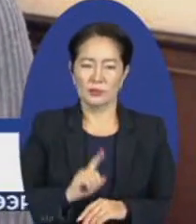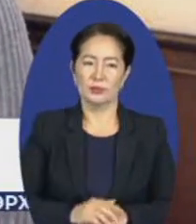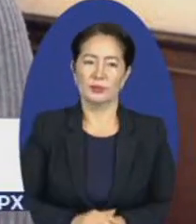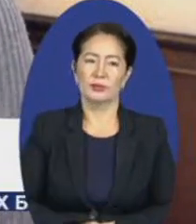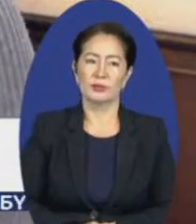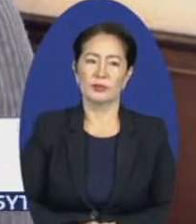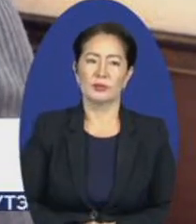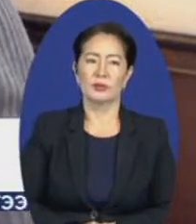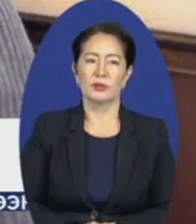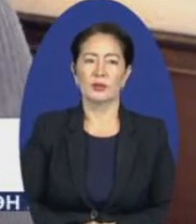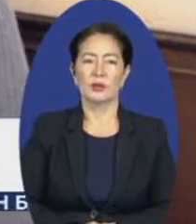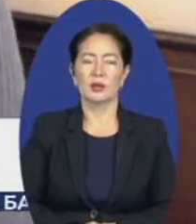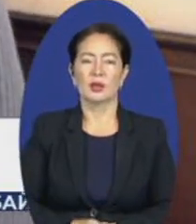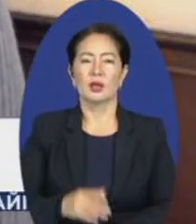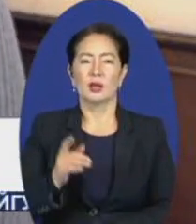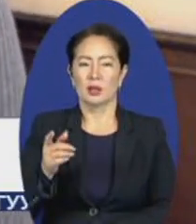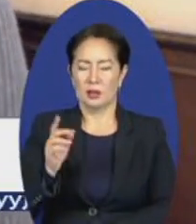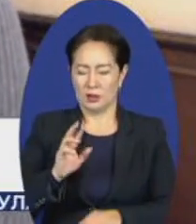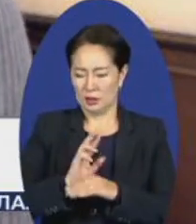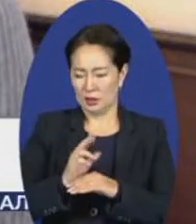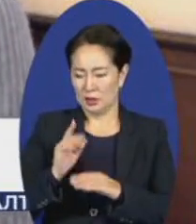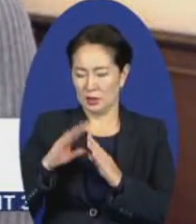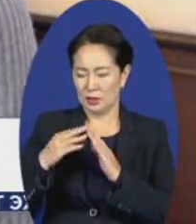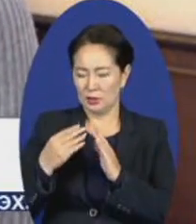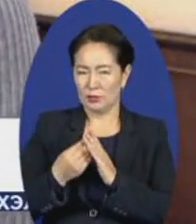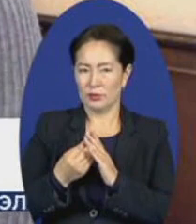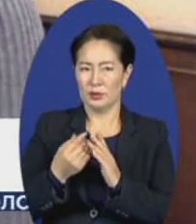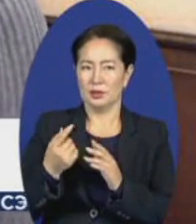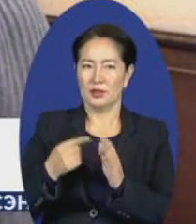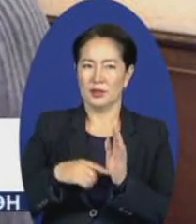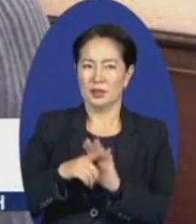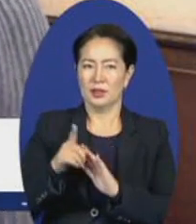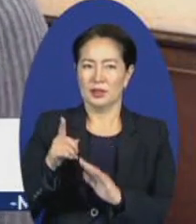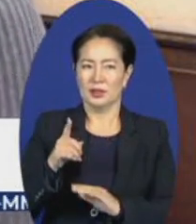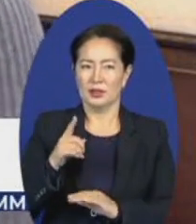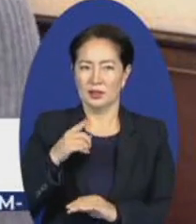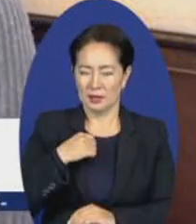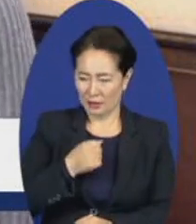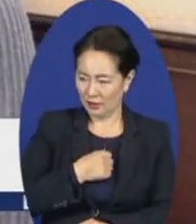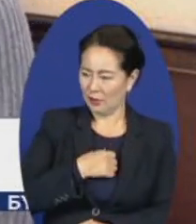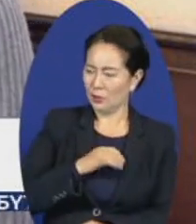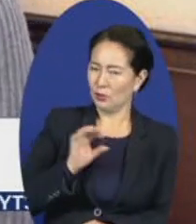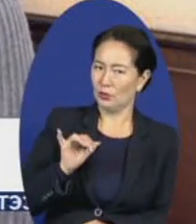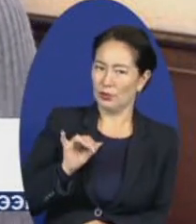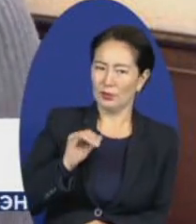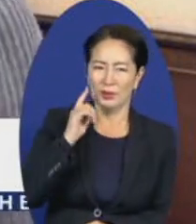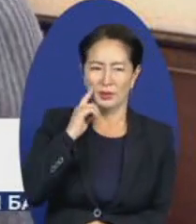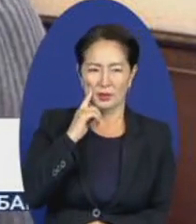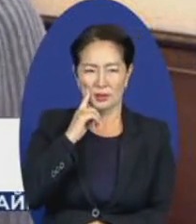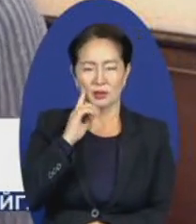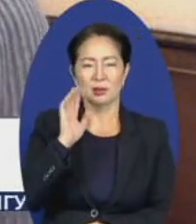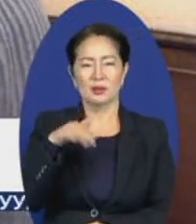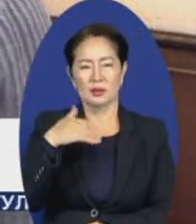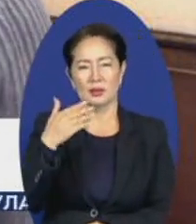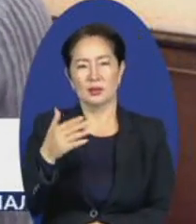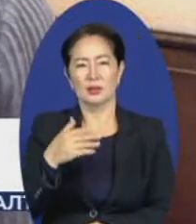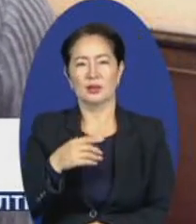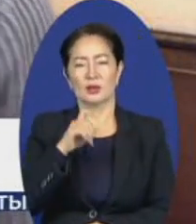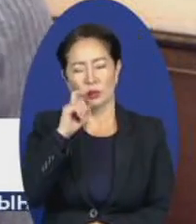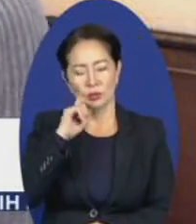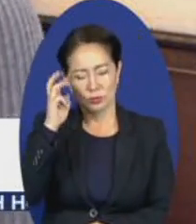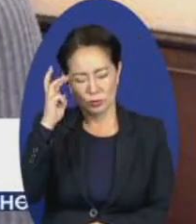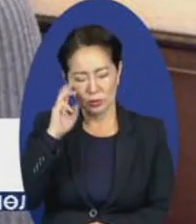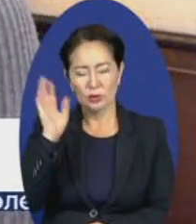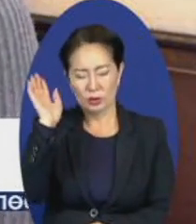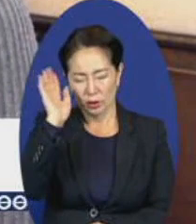Аа хинтийн тал руу хатаг авч явж байгаа. Тэгээд гэрэлний зүгээс эхлээд жоохон гайхаж хүлээж авсан бол шалтгаж байна уу? Өрснөөс